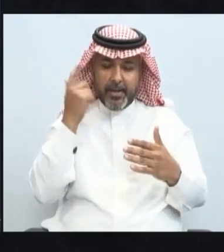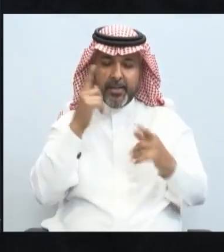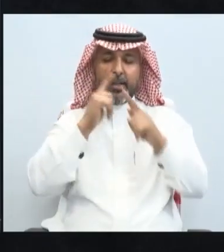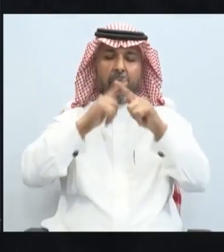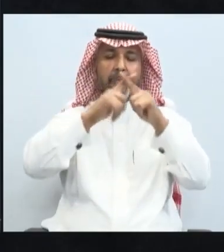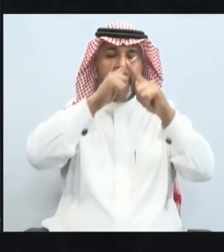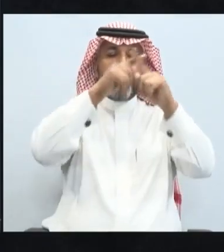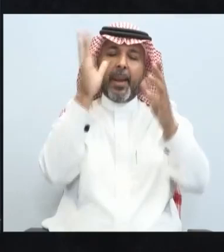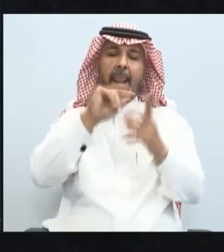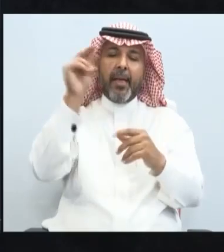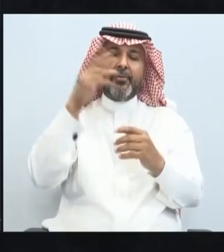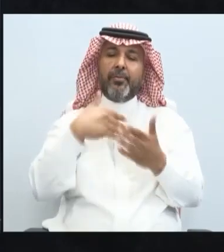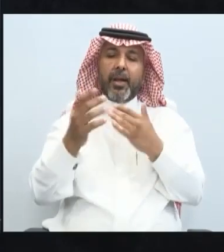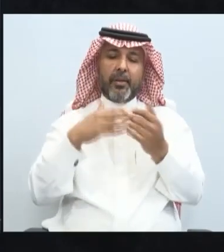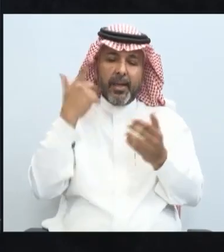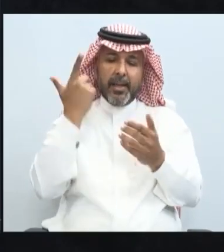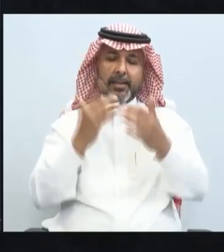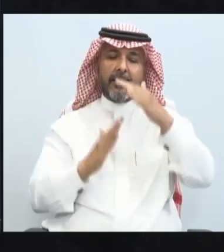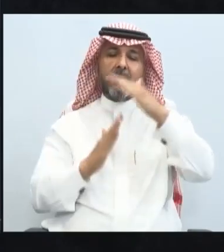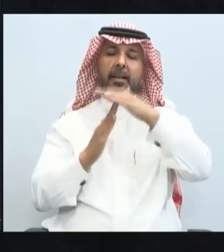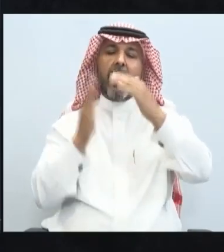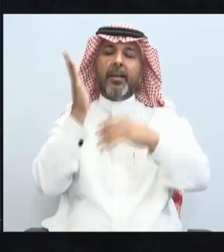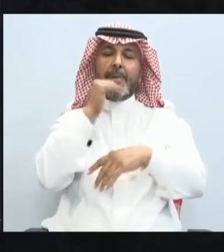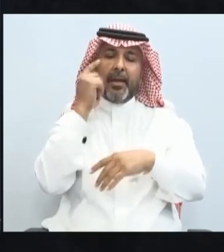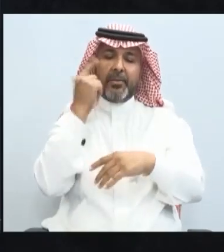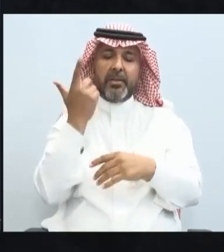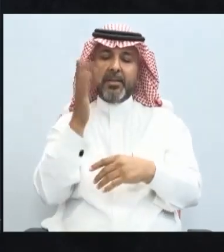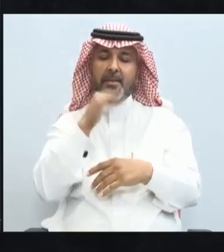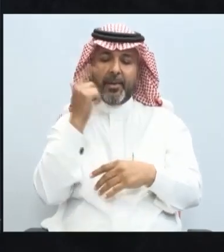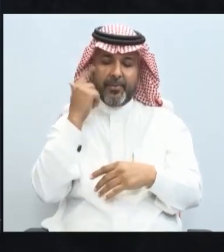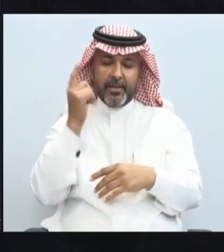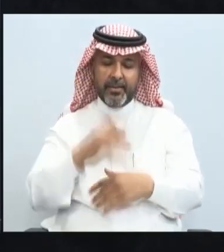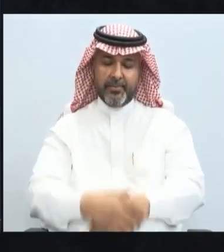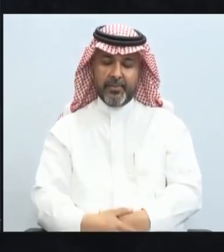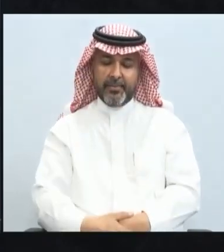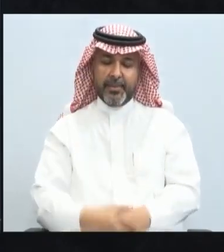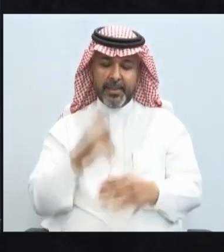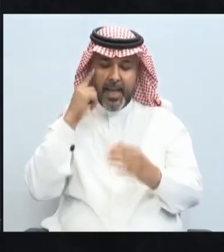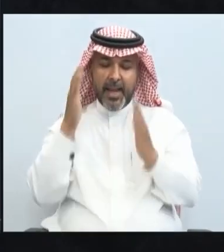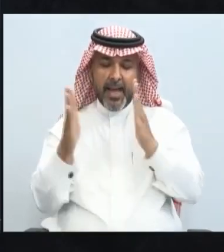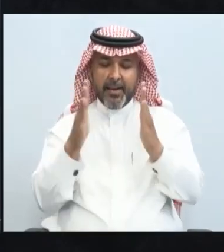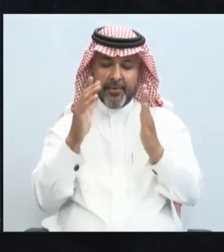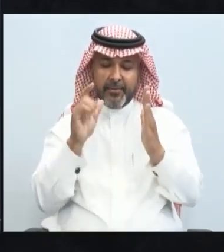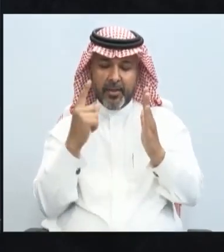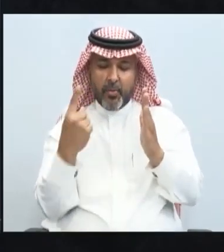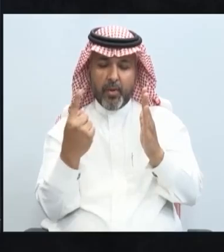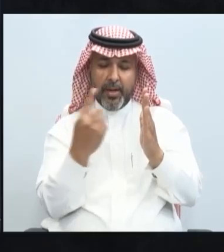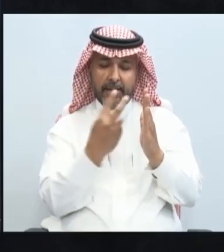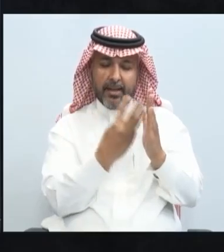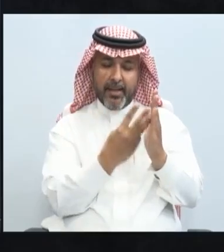ضربته باي رقم ما ياثر لكن الساين والكوساين هي من سالب واحد لموجب واحد ضربته في ثلاثه الواحد بتصير